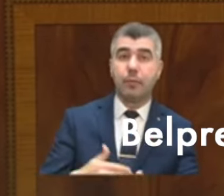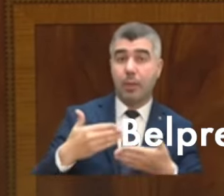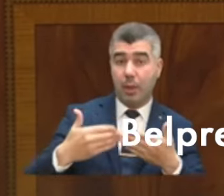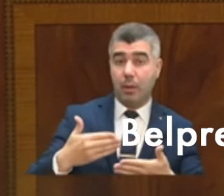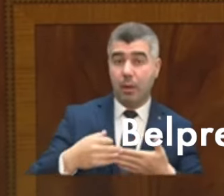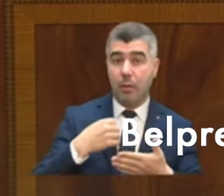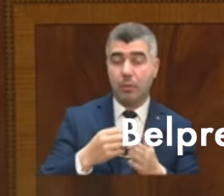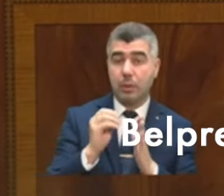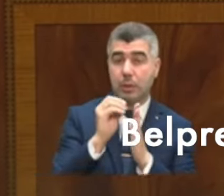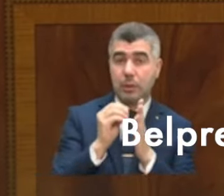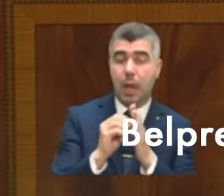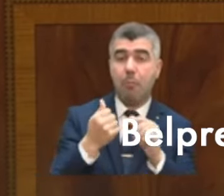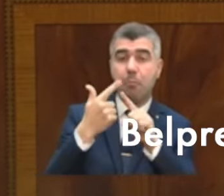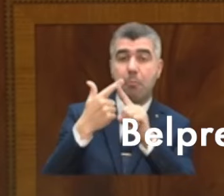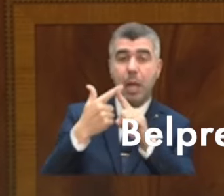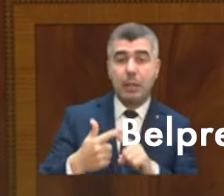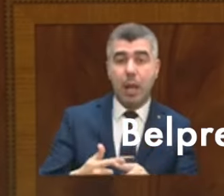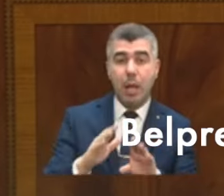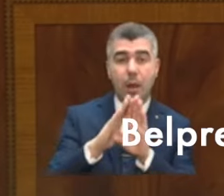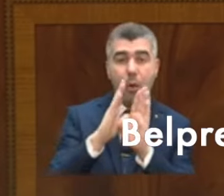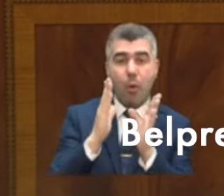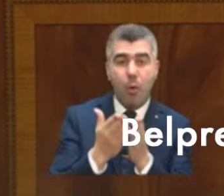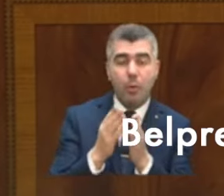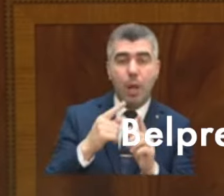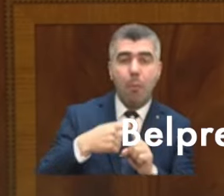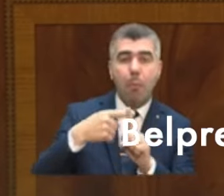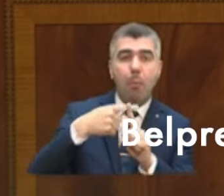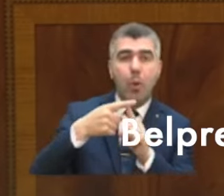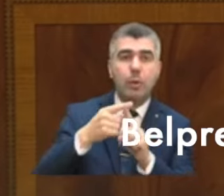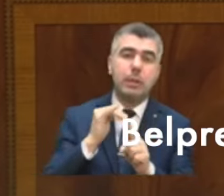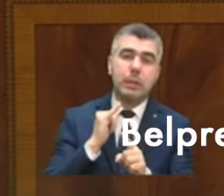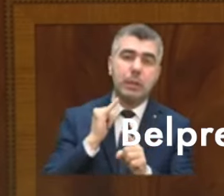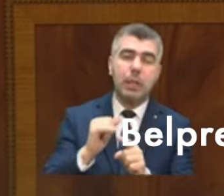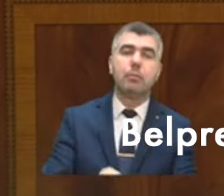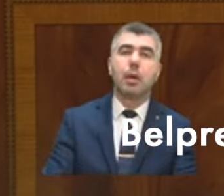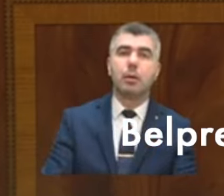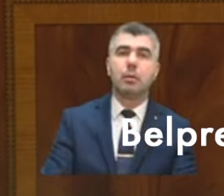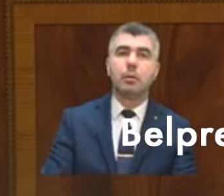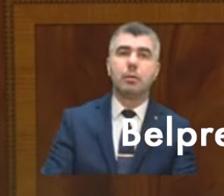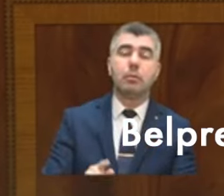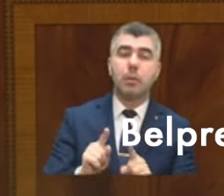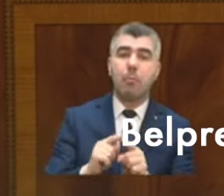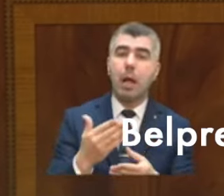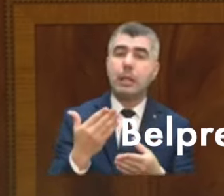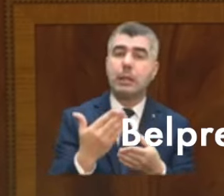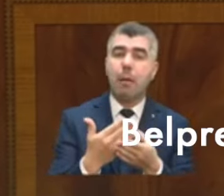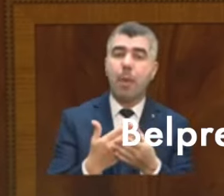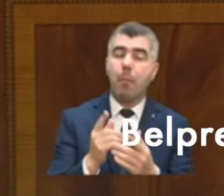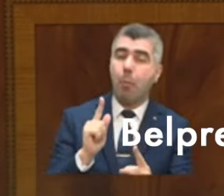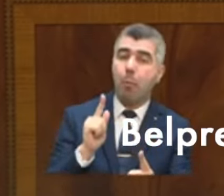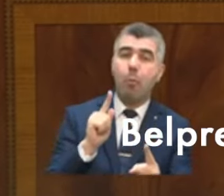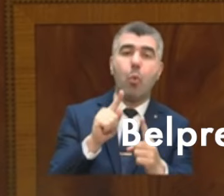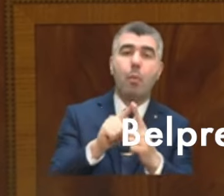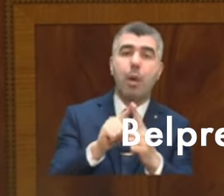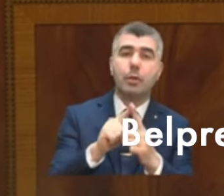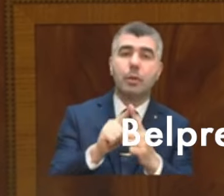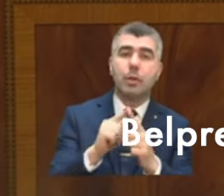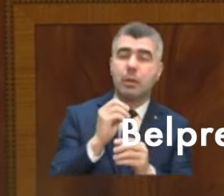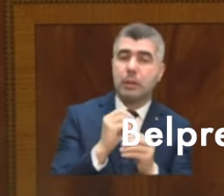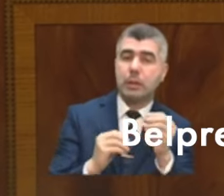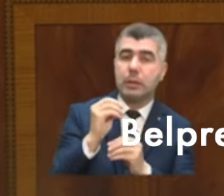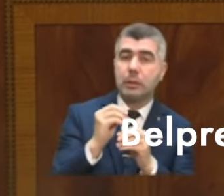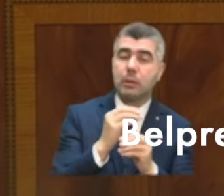المسجل في الميزانيه العامه يسجل ارتفاع مرا ويعد من الاسباب المباشره لارتفاع